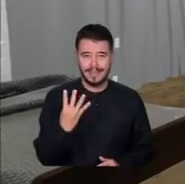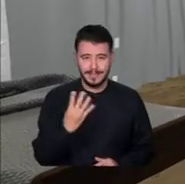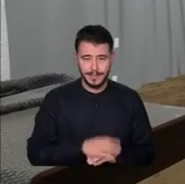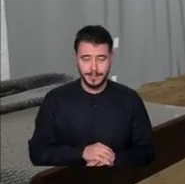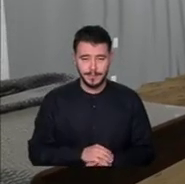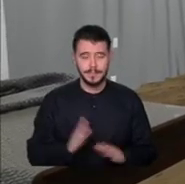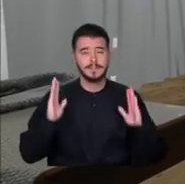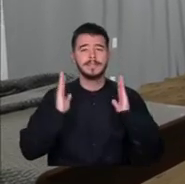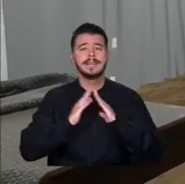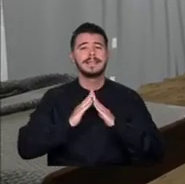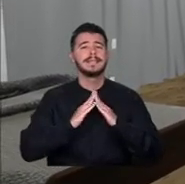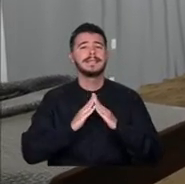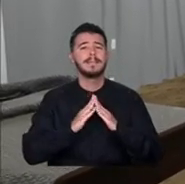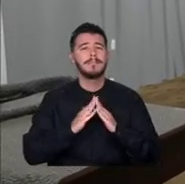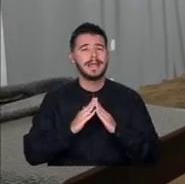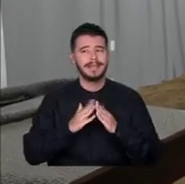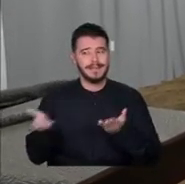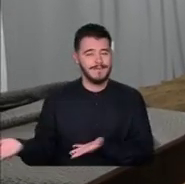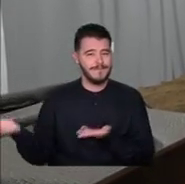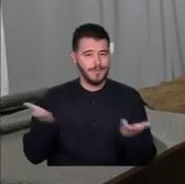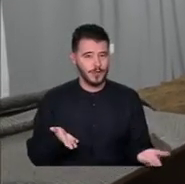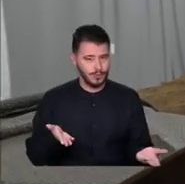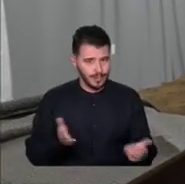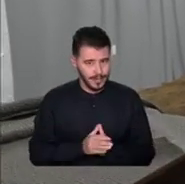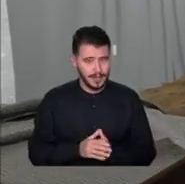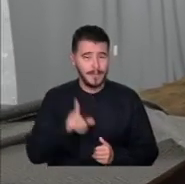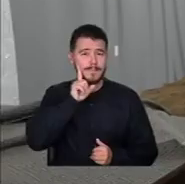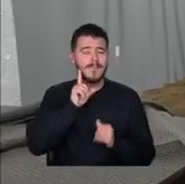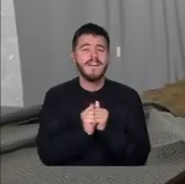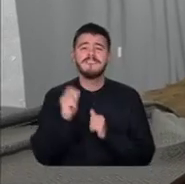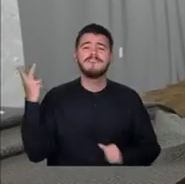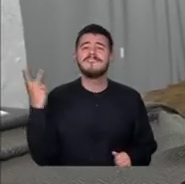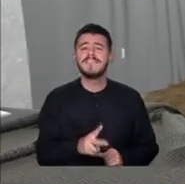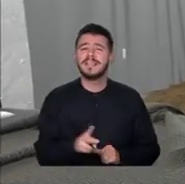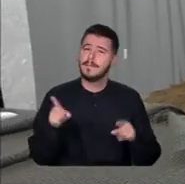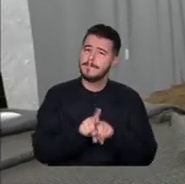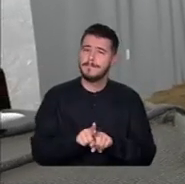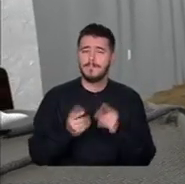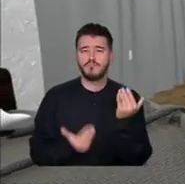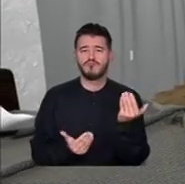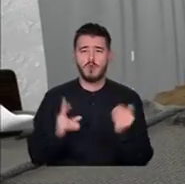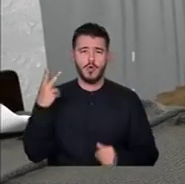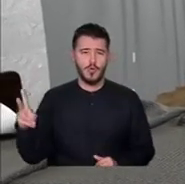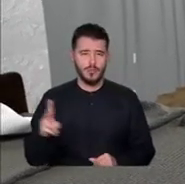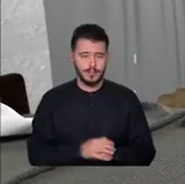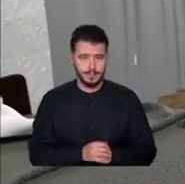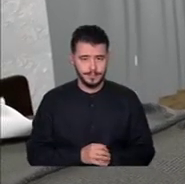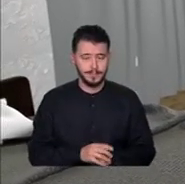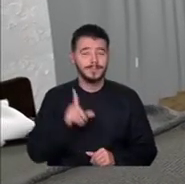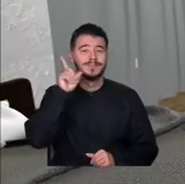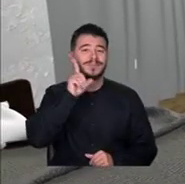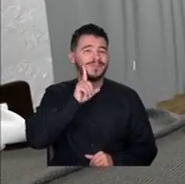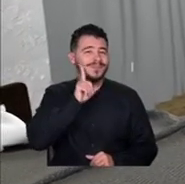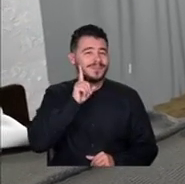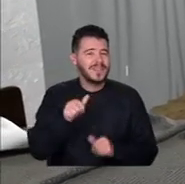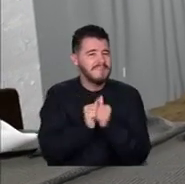φιλοξενείται μια φίλη της Ειρήνης μαζί με το παιδάκι της. Η γυναίκα βγαίνει εκείνο το